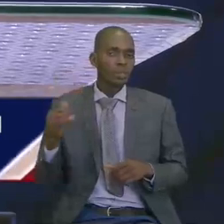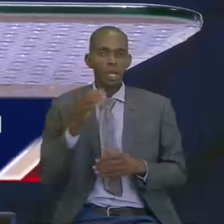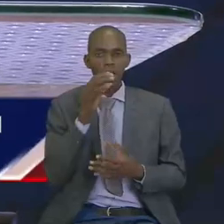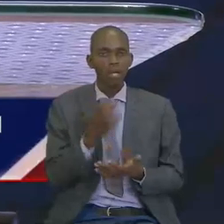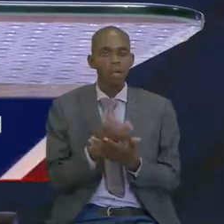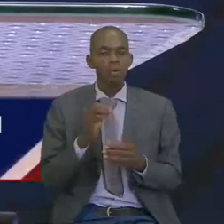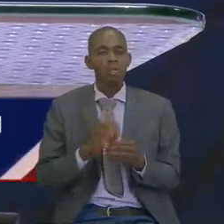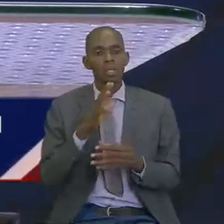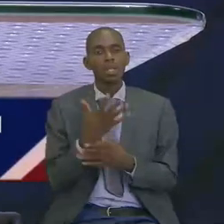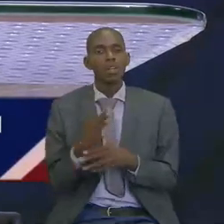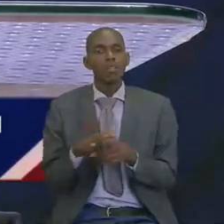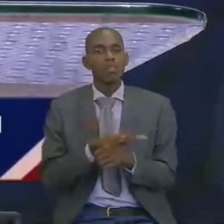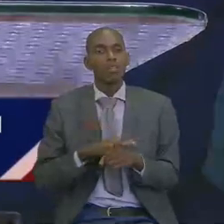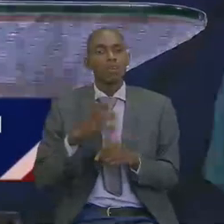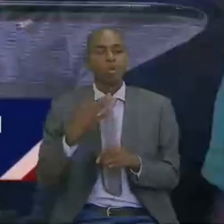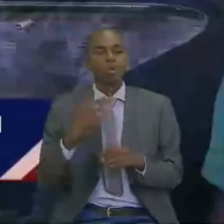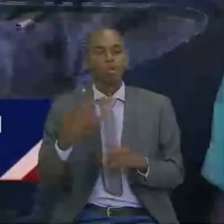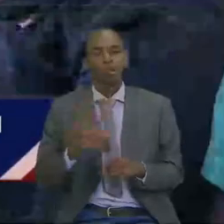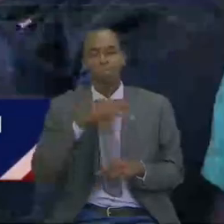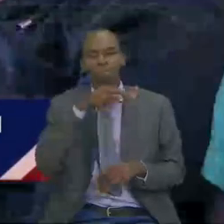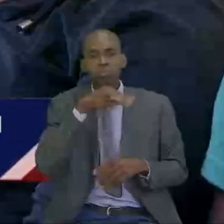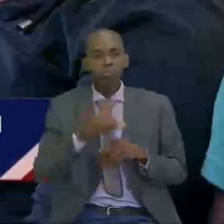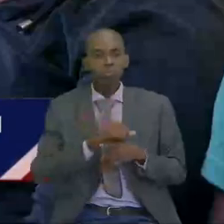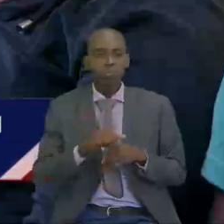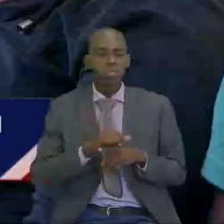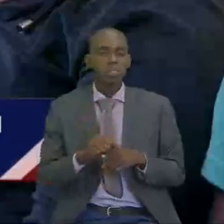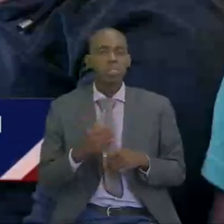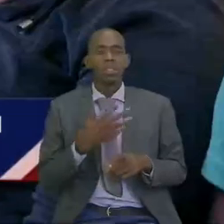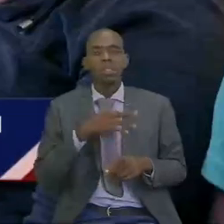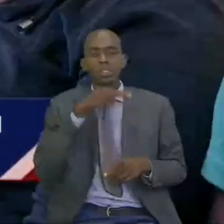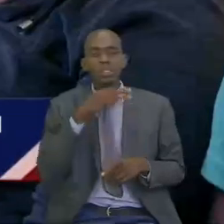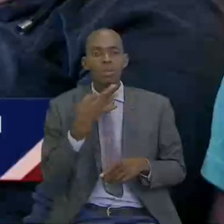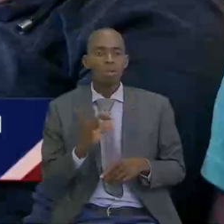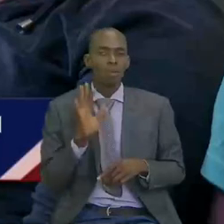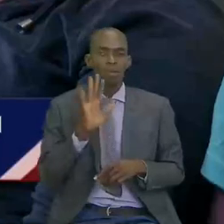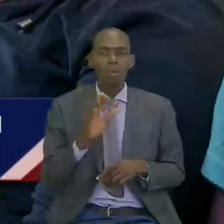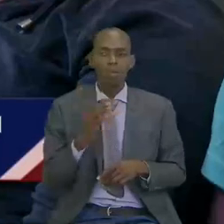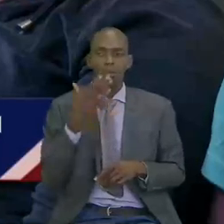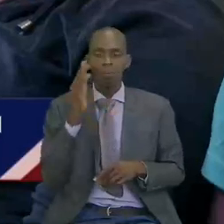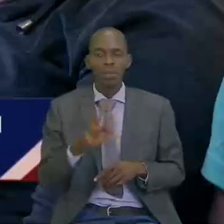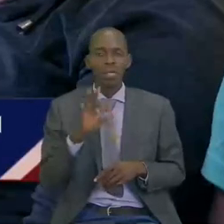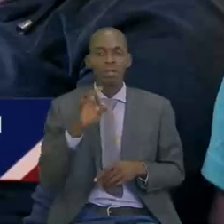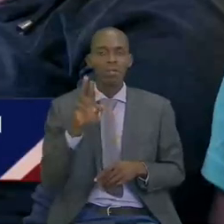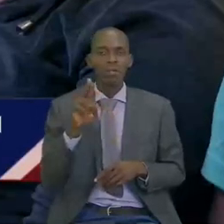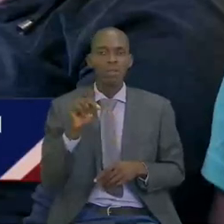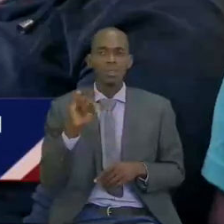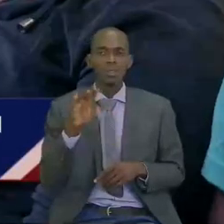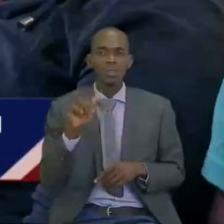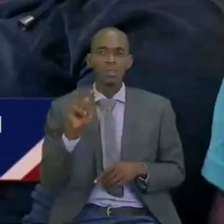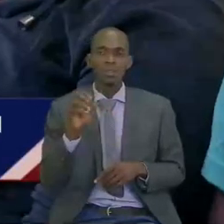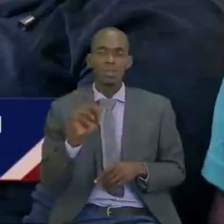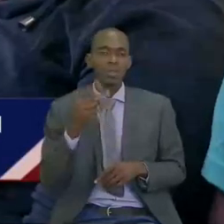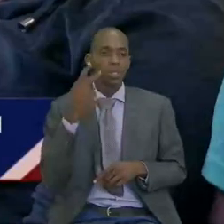remplie d'abominations et des impuretés de sa prostitution. Et voilà le verset